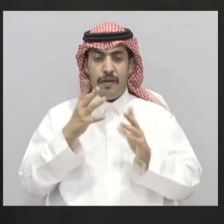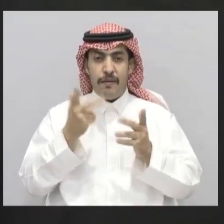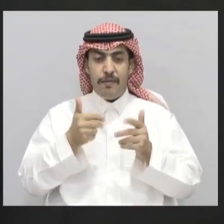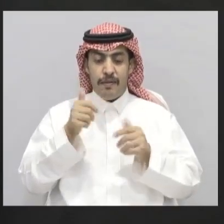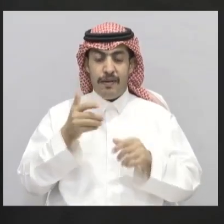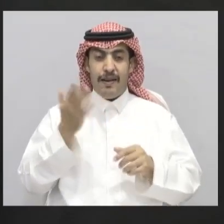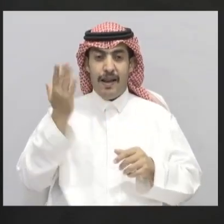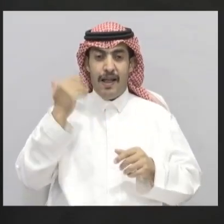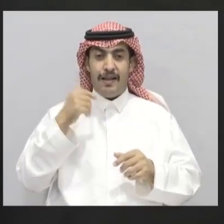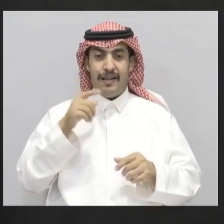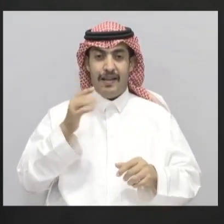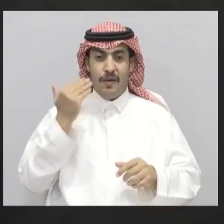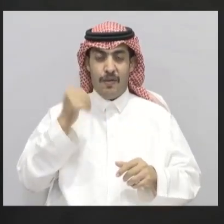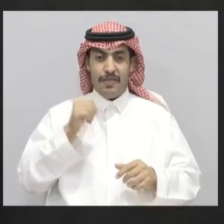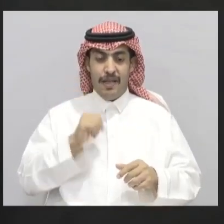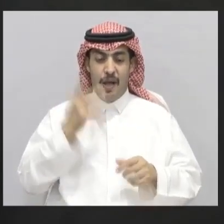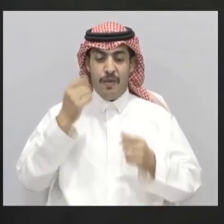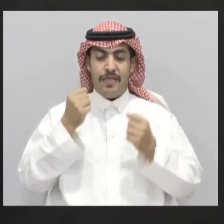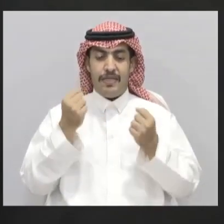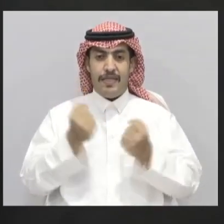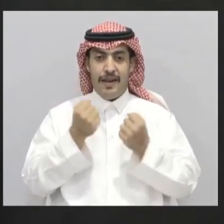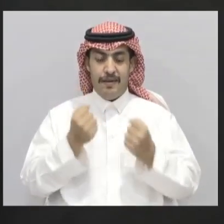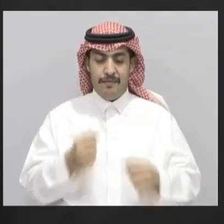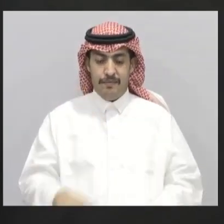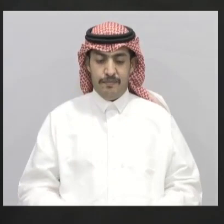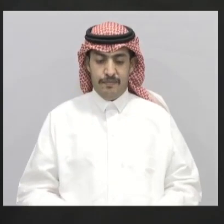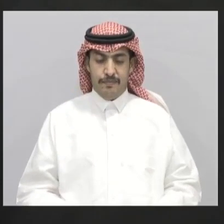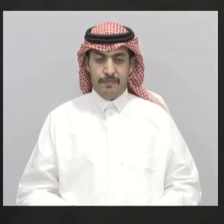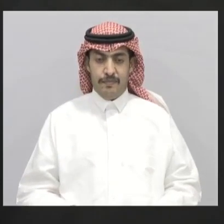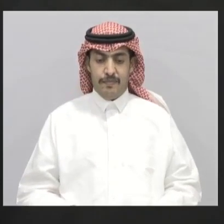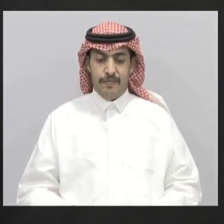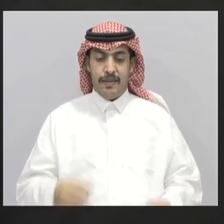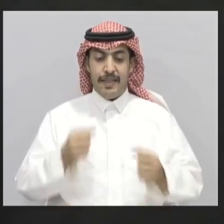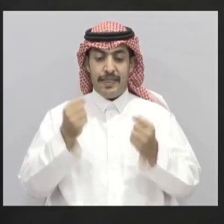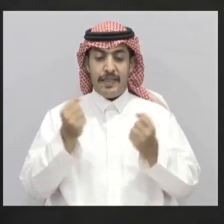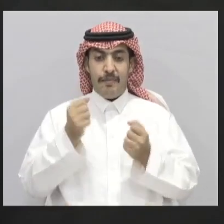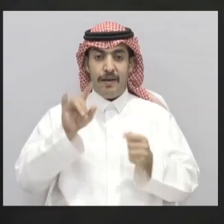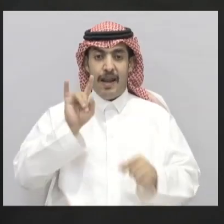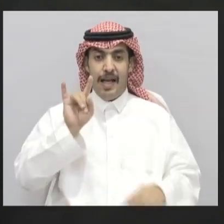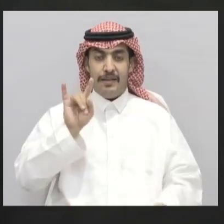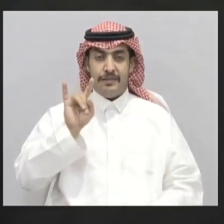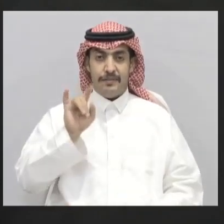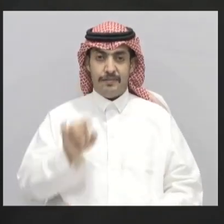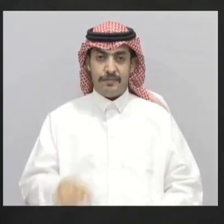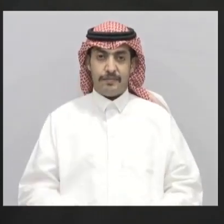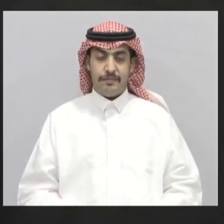اخذت لكم اعزائي من تدرب التمرين العاشر